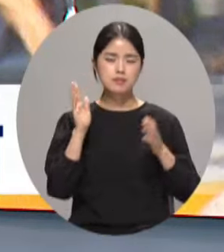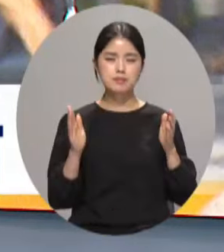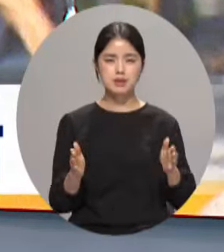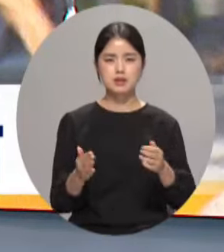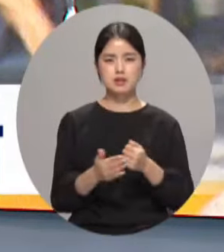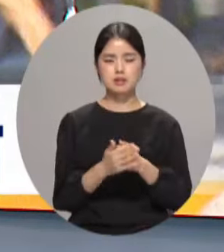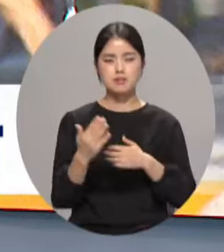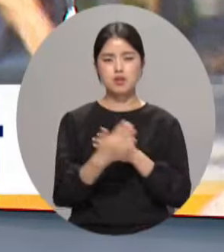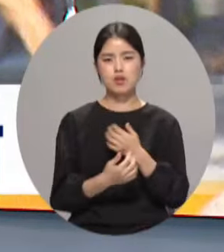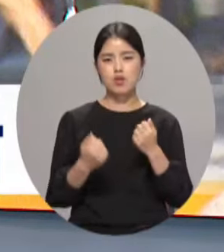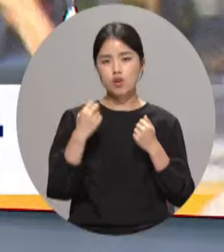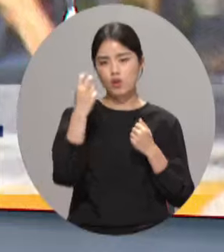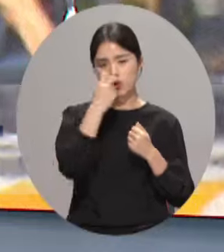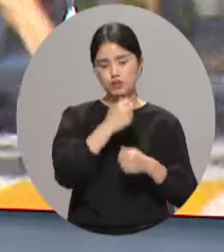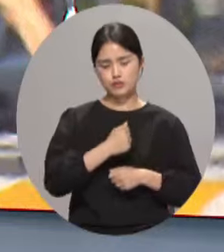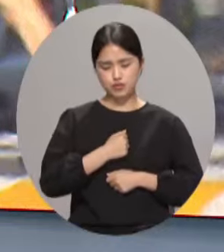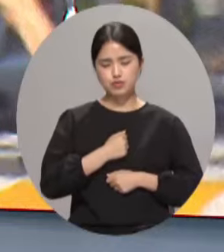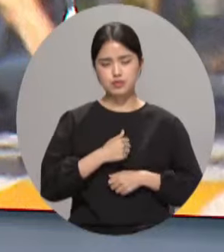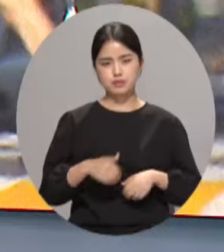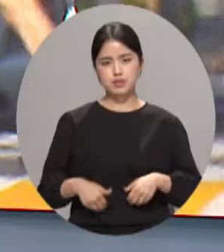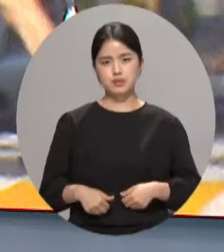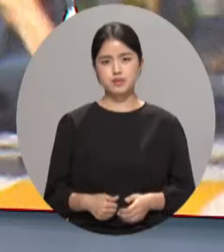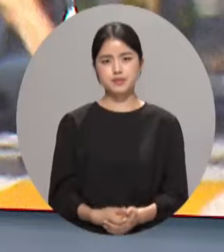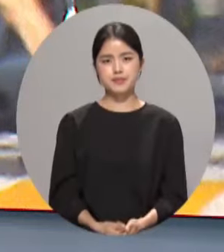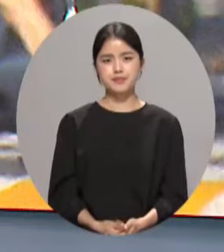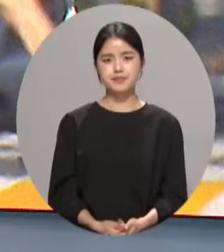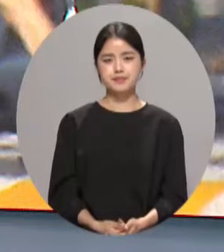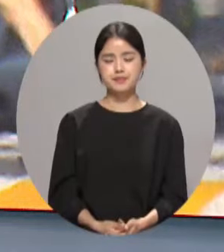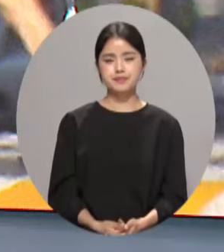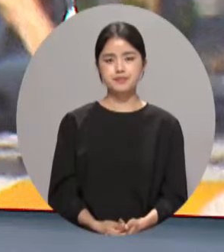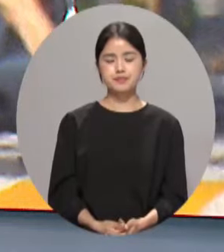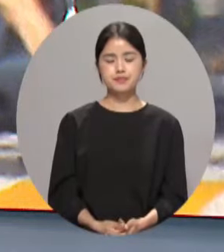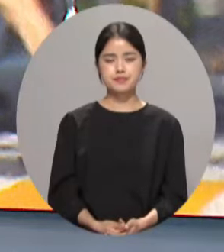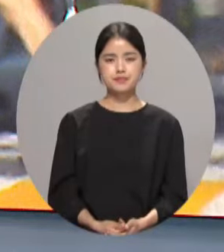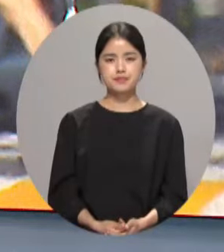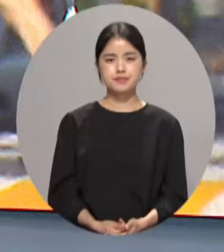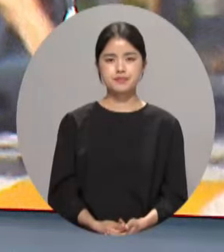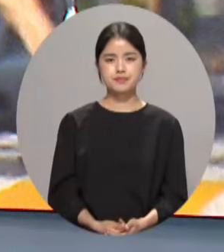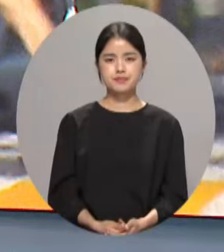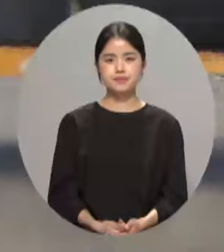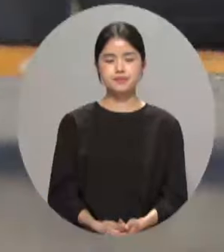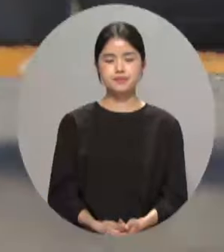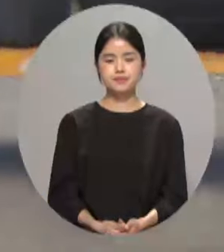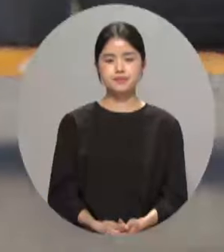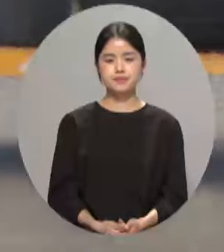만큼 건강관리에 주의가 필요합니다. 정자현 기자입니다.